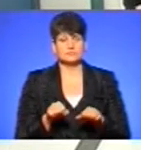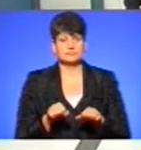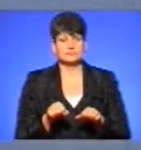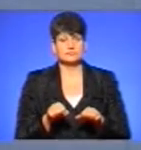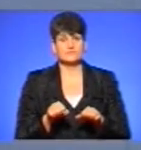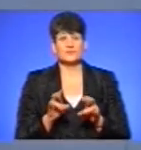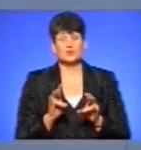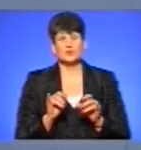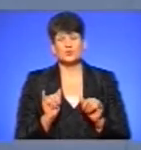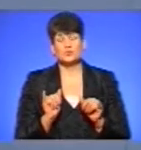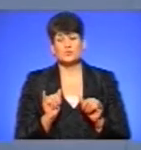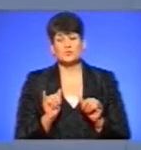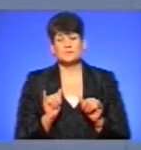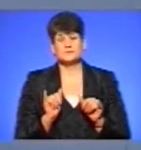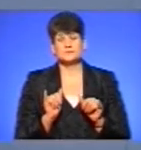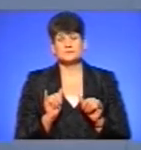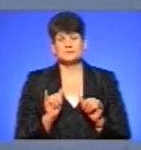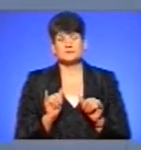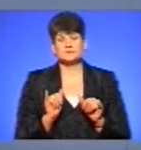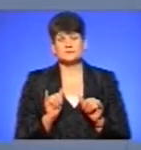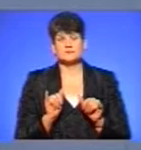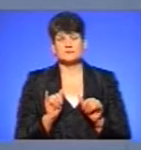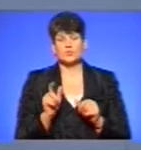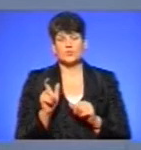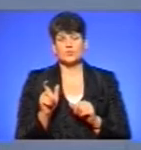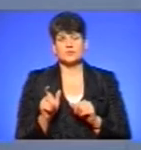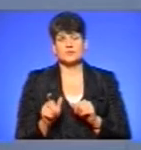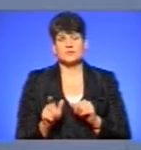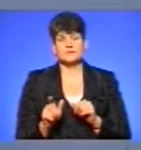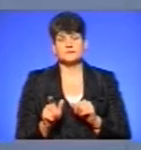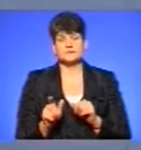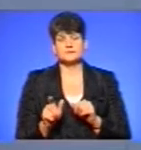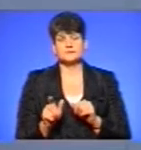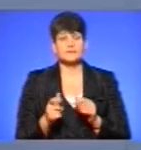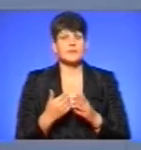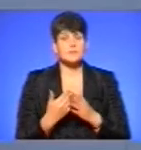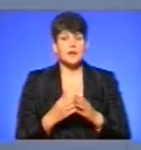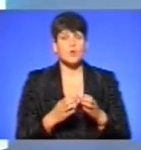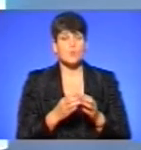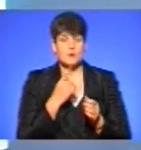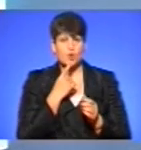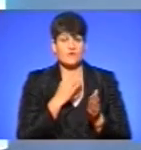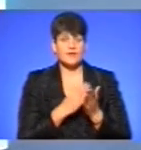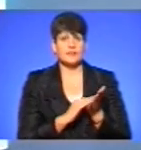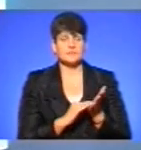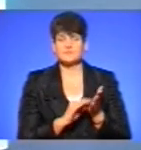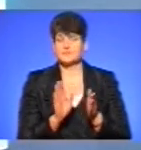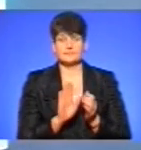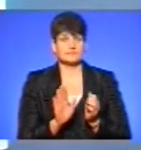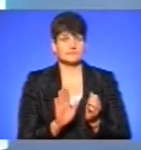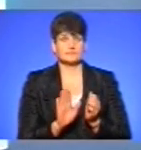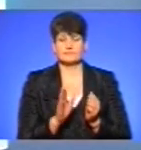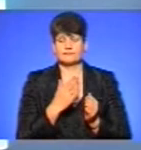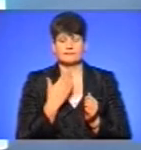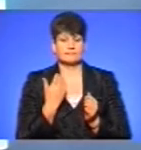Ну, людини... Наприклад, група крові є вказано? Не вказано.